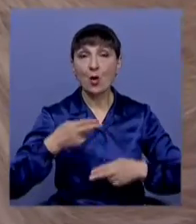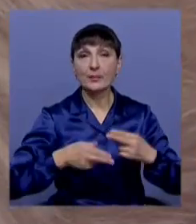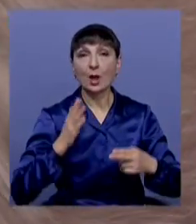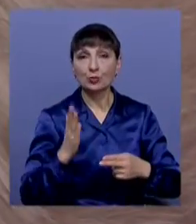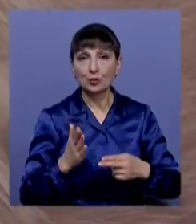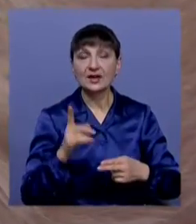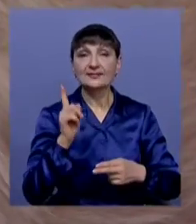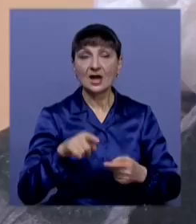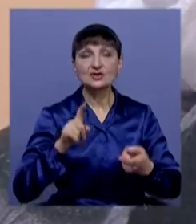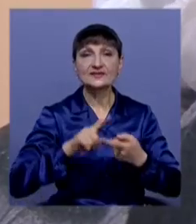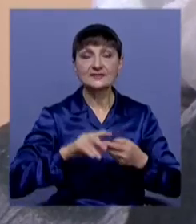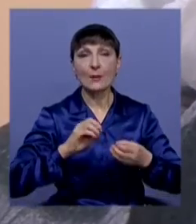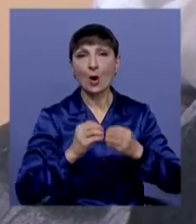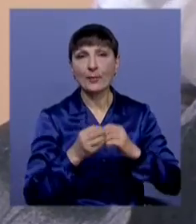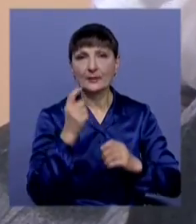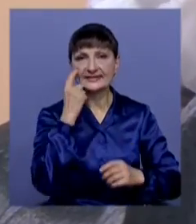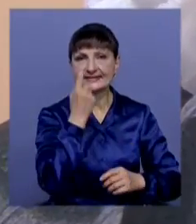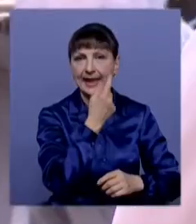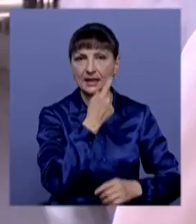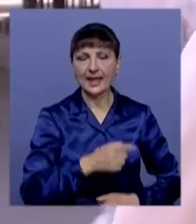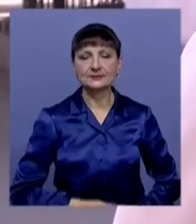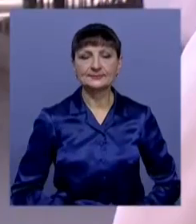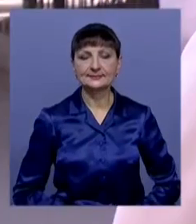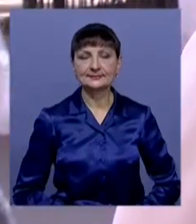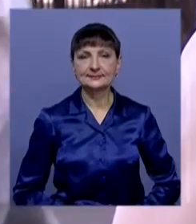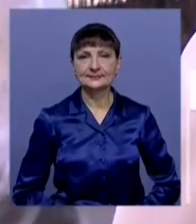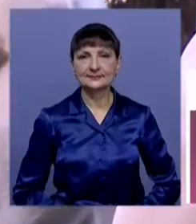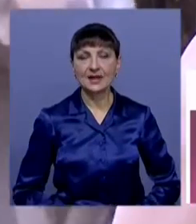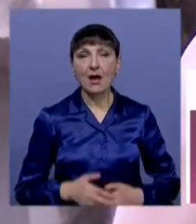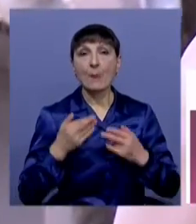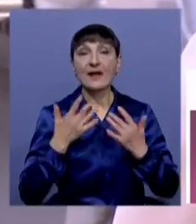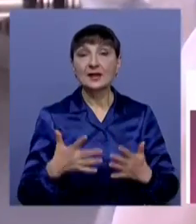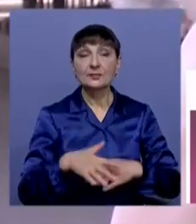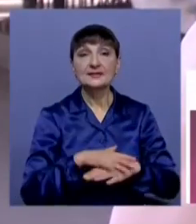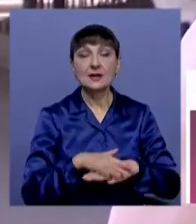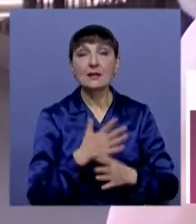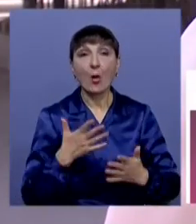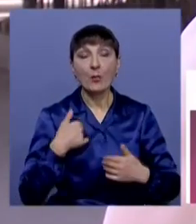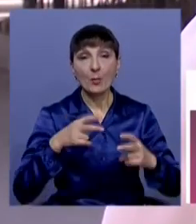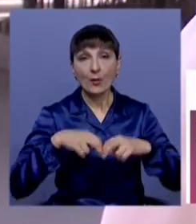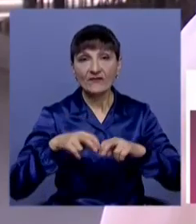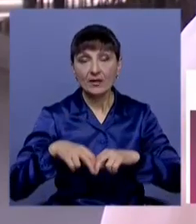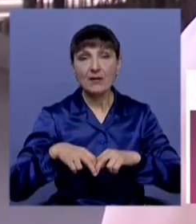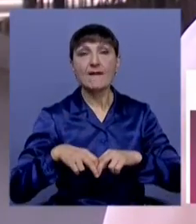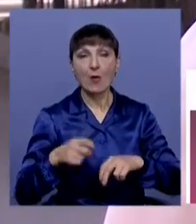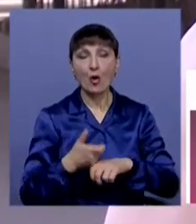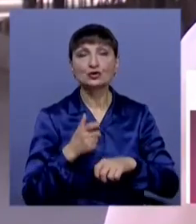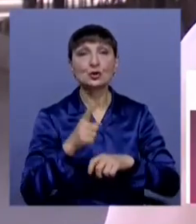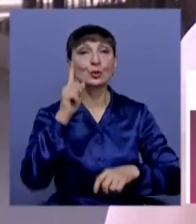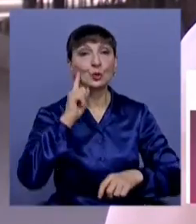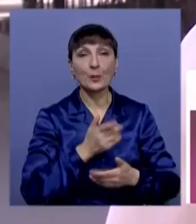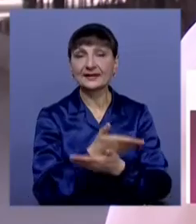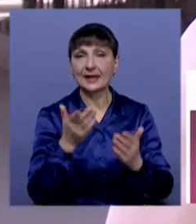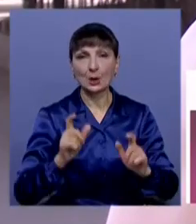том числе связанные с проблемами зрения. Проводя анализ именно потребностей населения в шаговой доступности, это очень удобно для